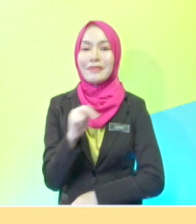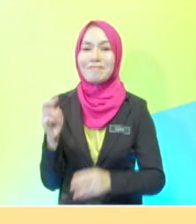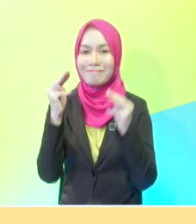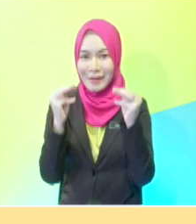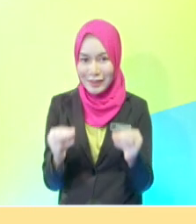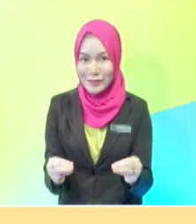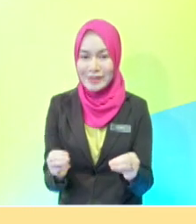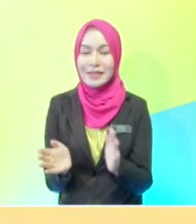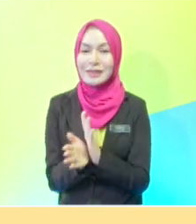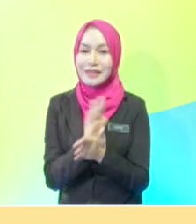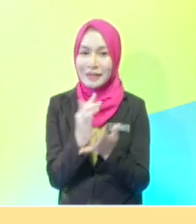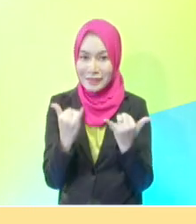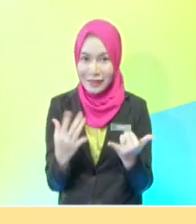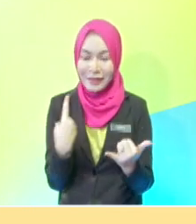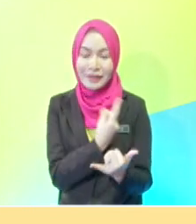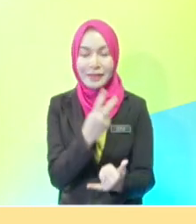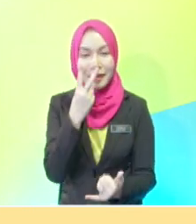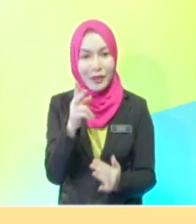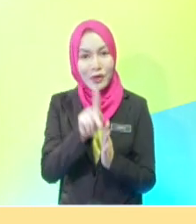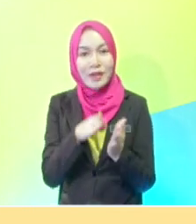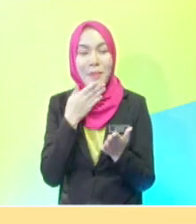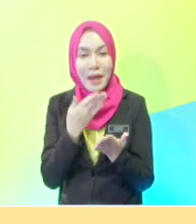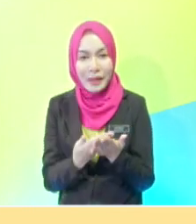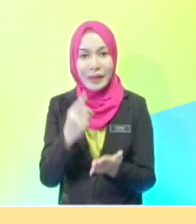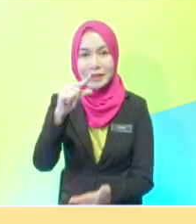di sini Hari ini saya gunakan